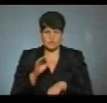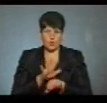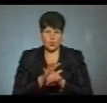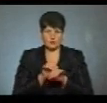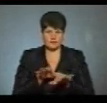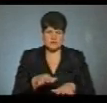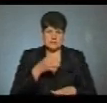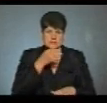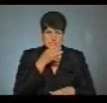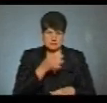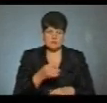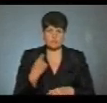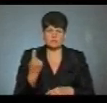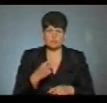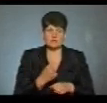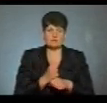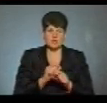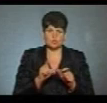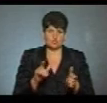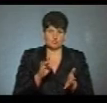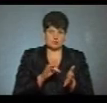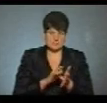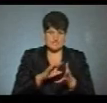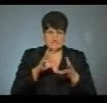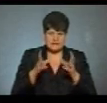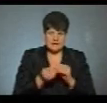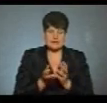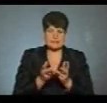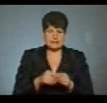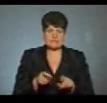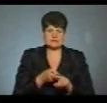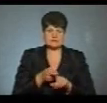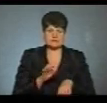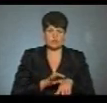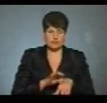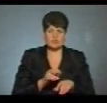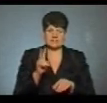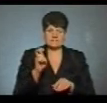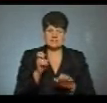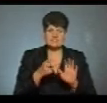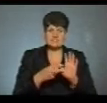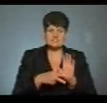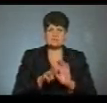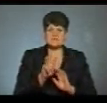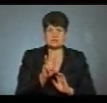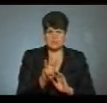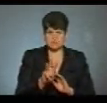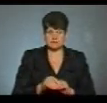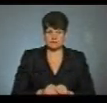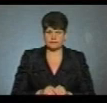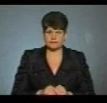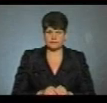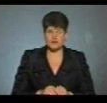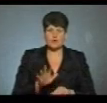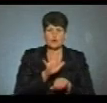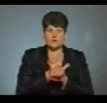епідеміолог обласного лабораторного центру Володимир Паничев. Загальна кількість інфікованих в області – 273.